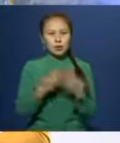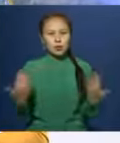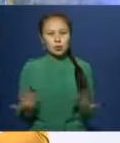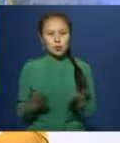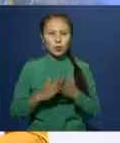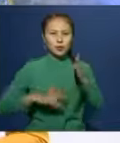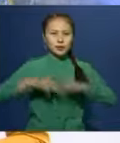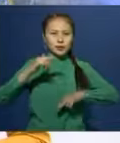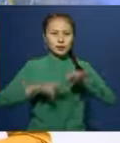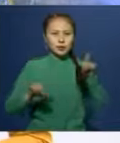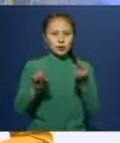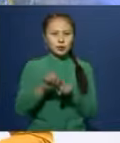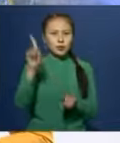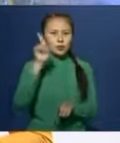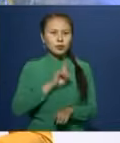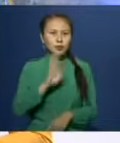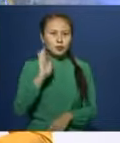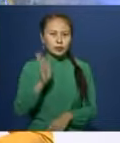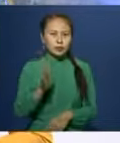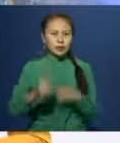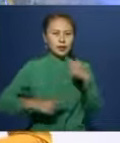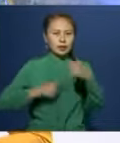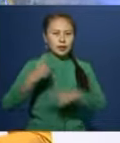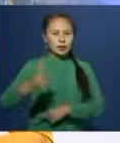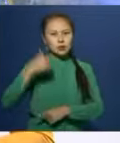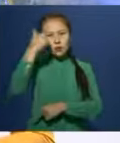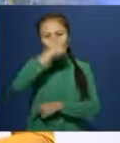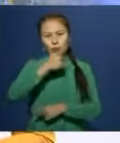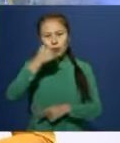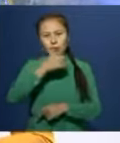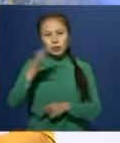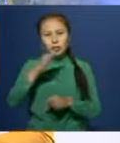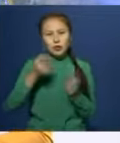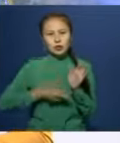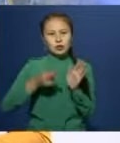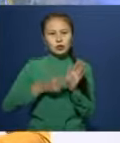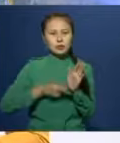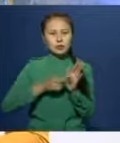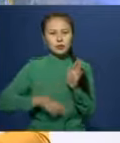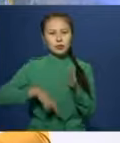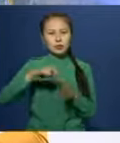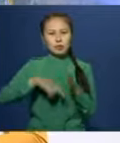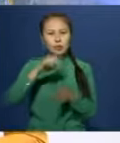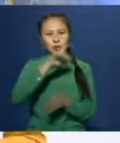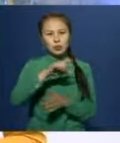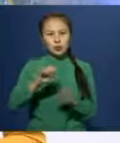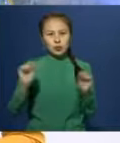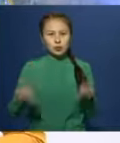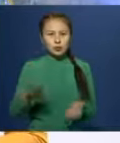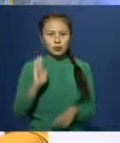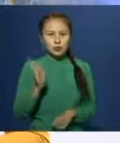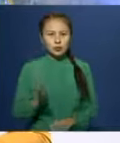мен әлеуметтік нысандар бой көтереді. Ал келесі жылы осы теміржол бағыттары бойынша жолаушылар пойыздары жүретін болады.